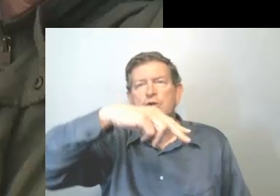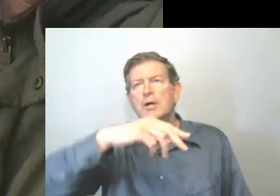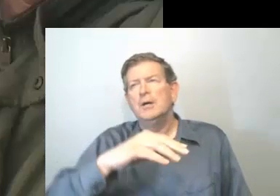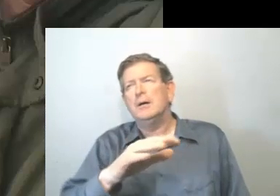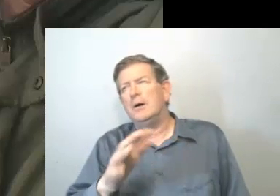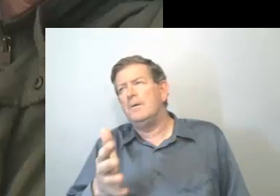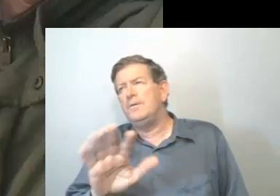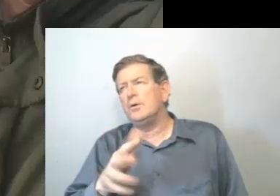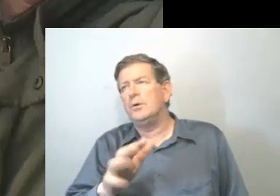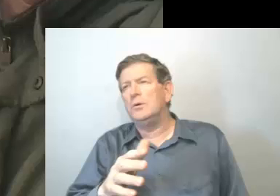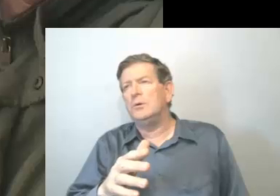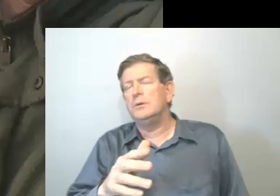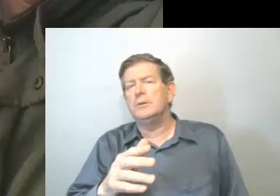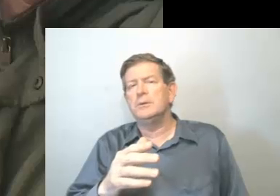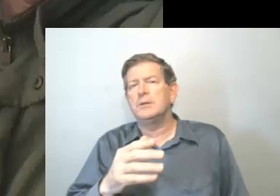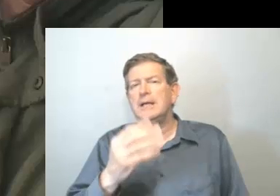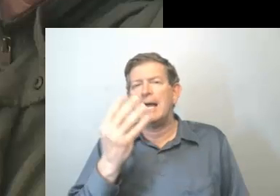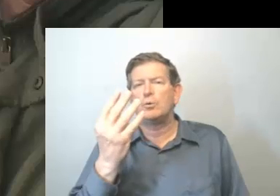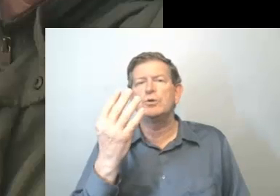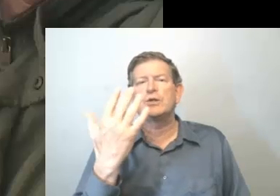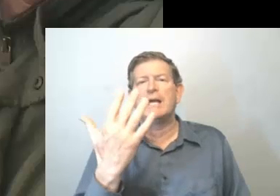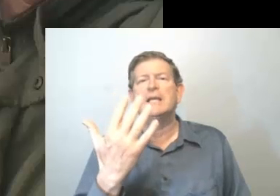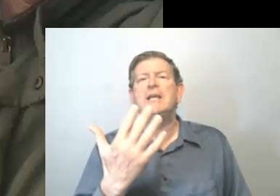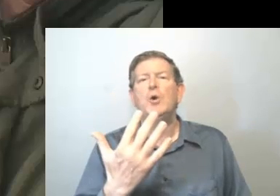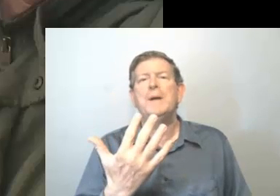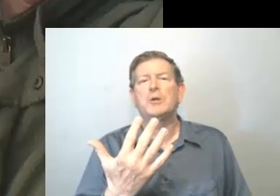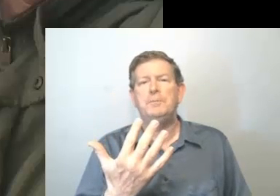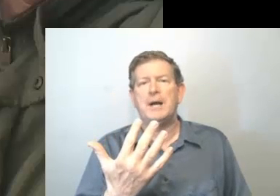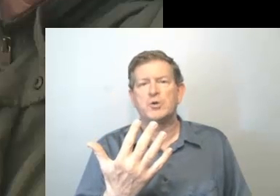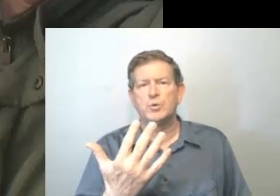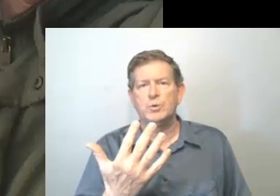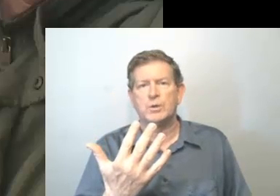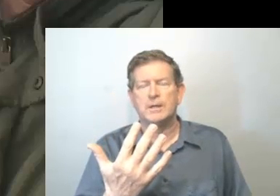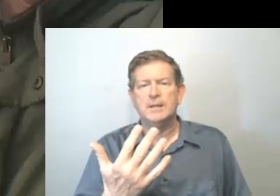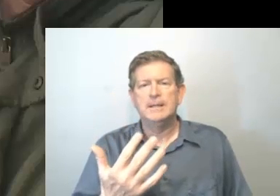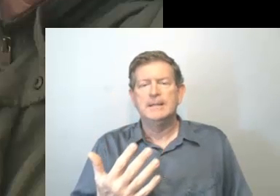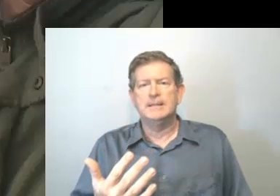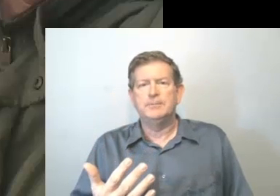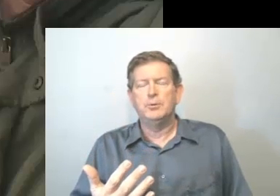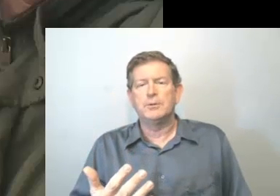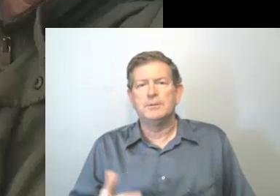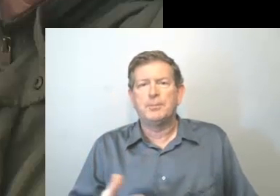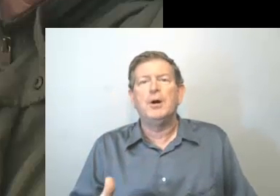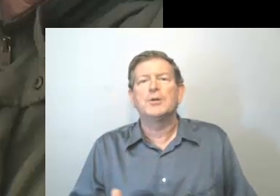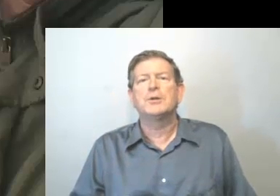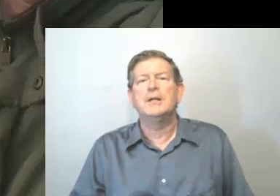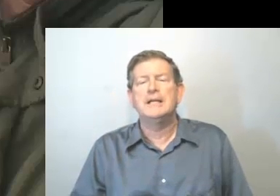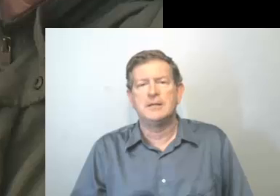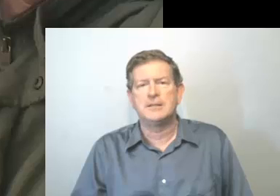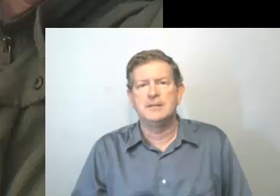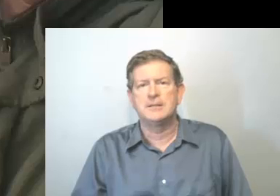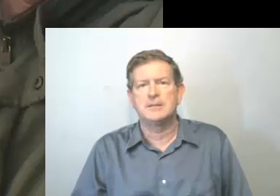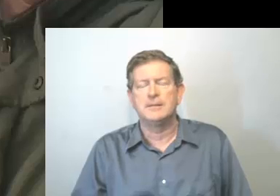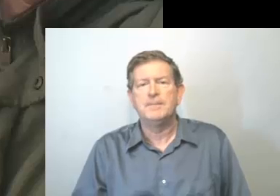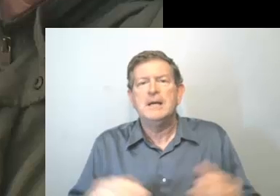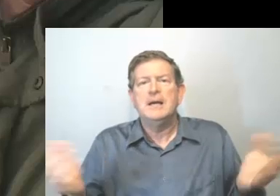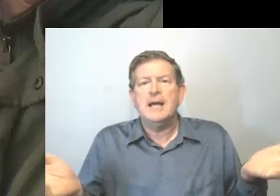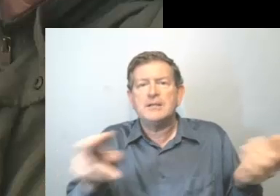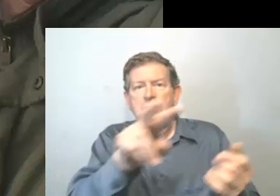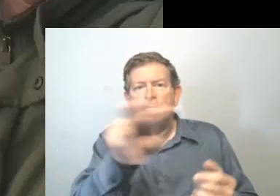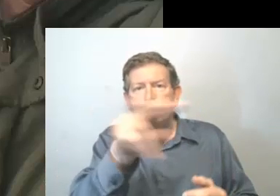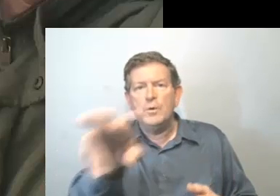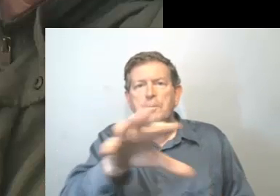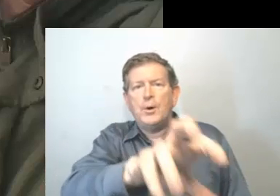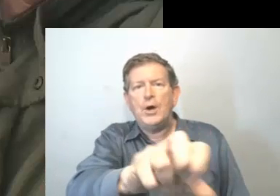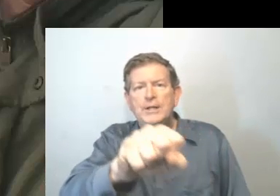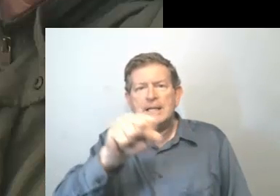marche environ 4 ou 5 kilomètres par jour. pour prendre de l'exercice.